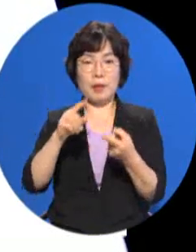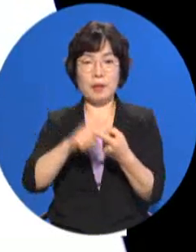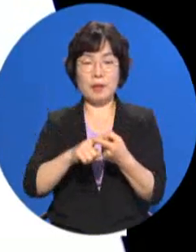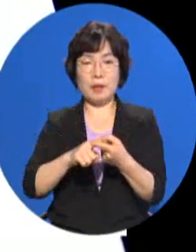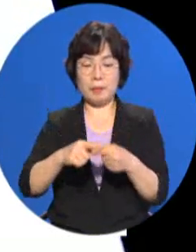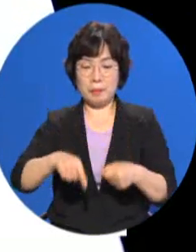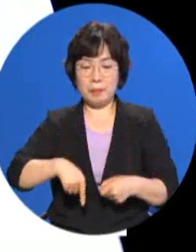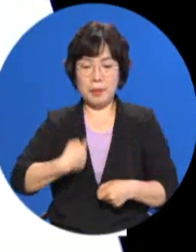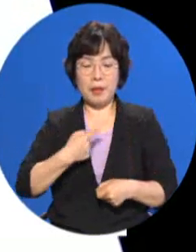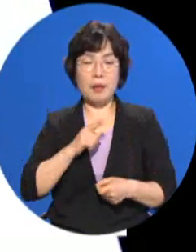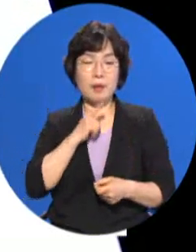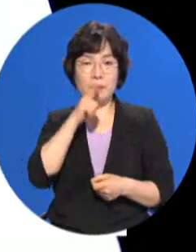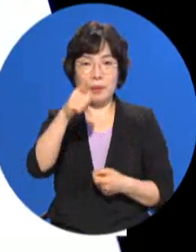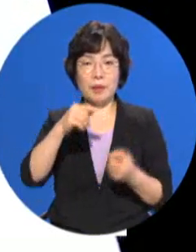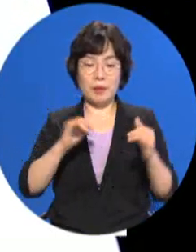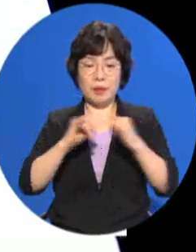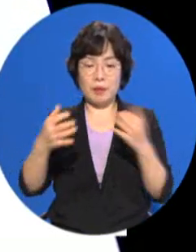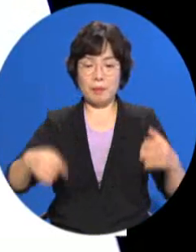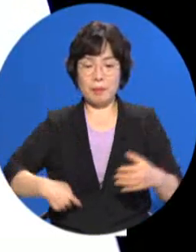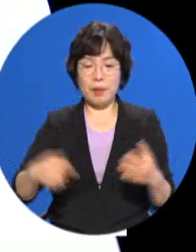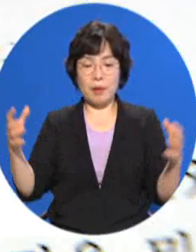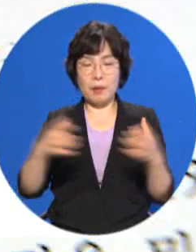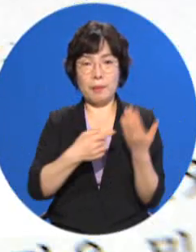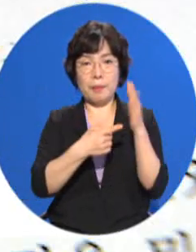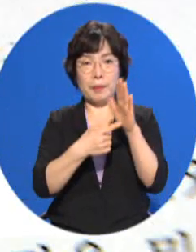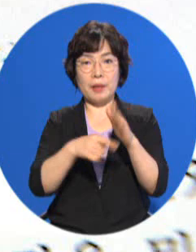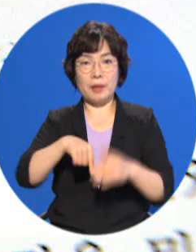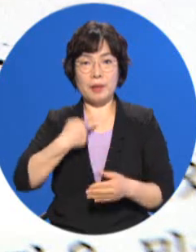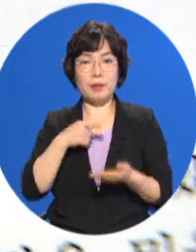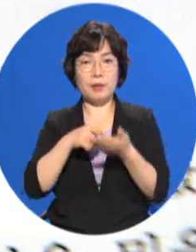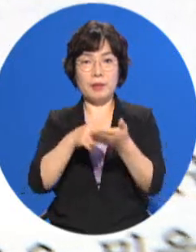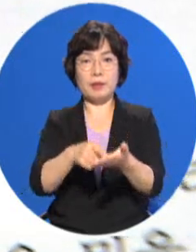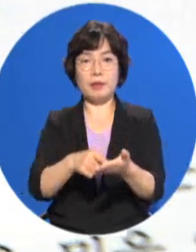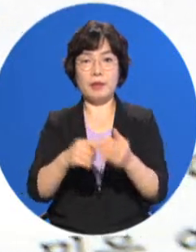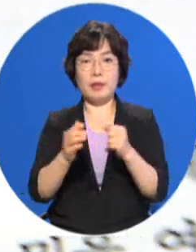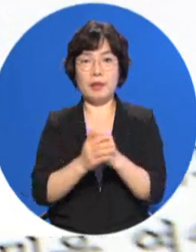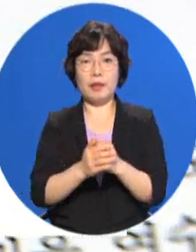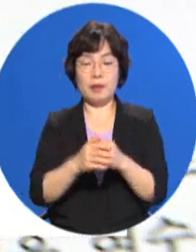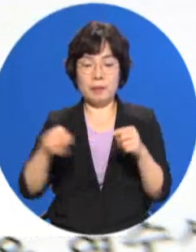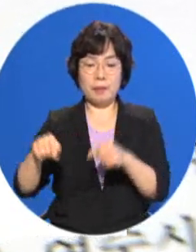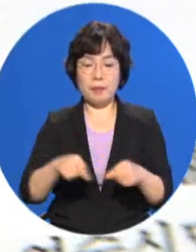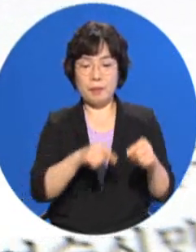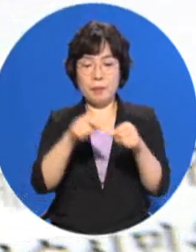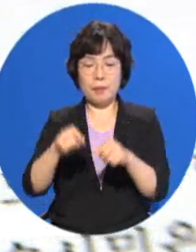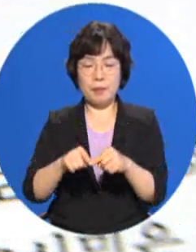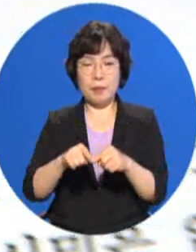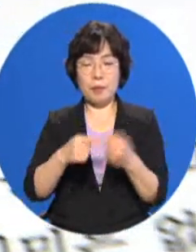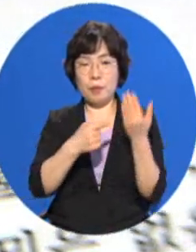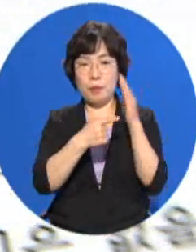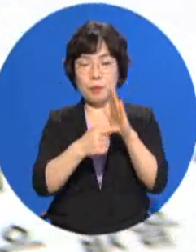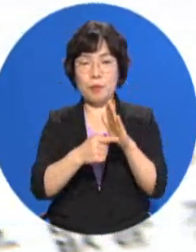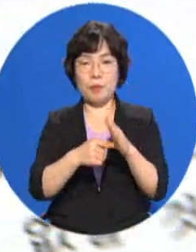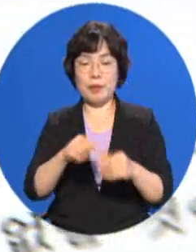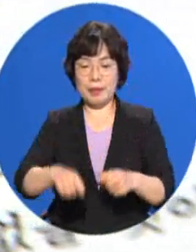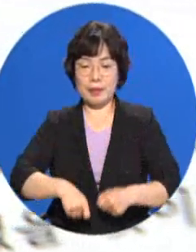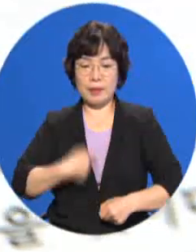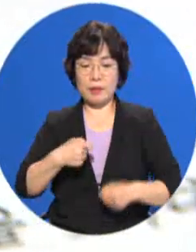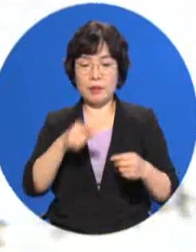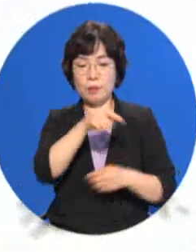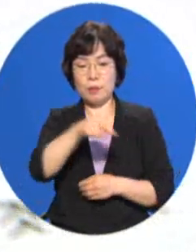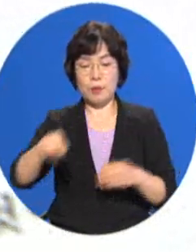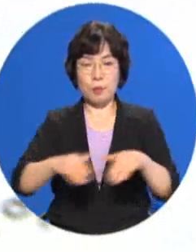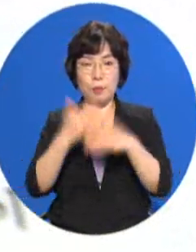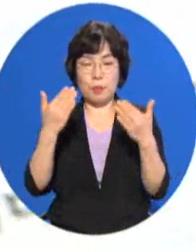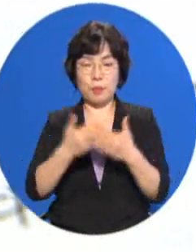사위로 알려진 김모 씨는 양심 선언 회견을 자청해 전날 녹취 파일로 공개된 의혹이 사실이며 두 후보 모두